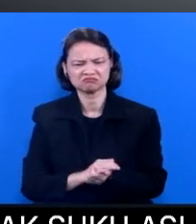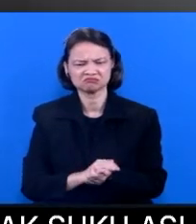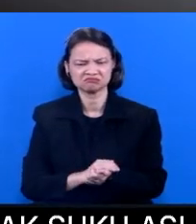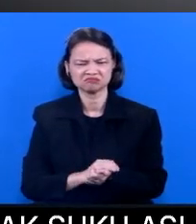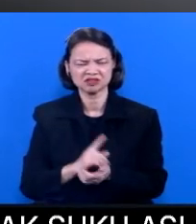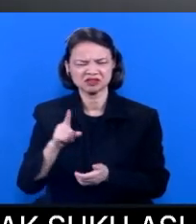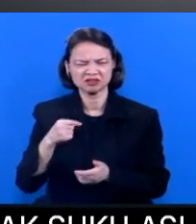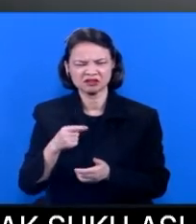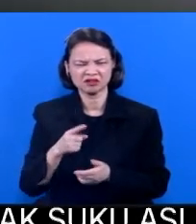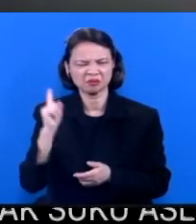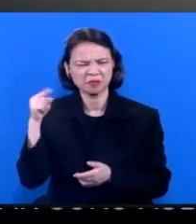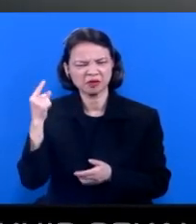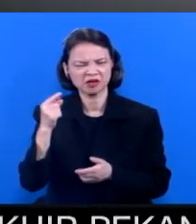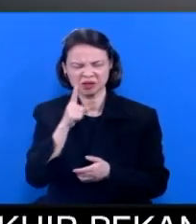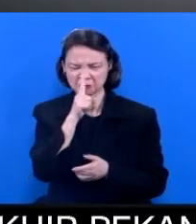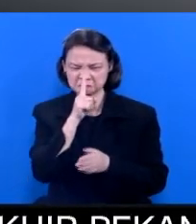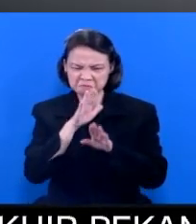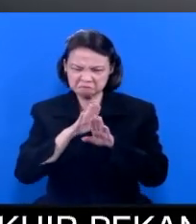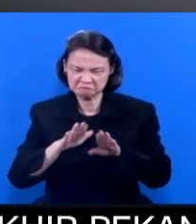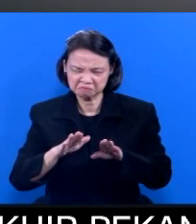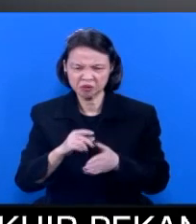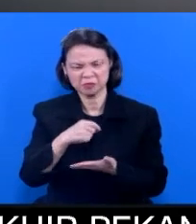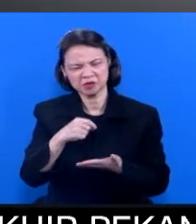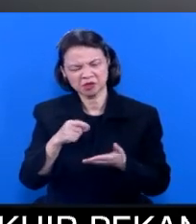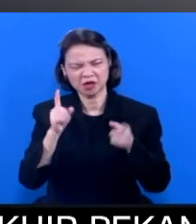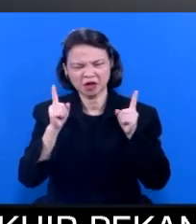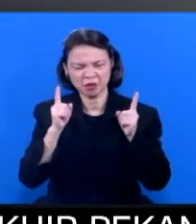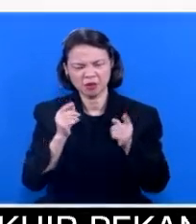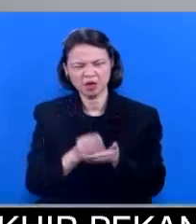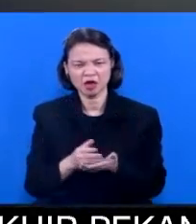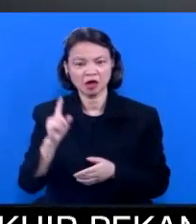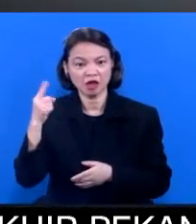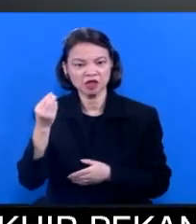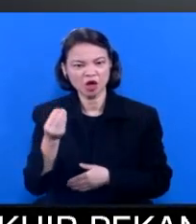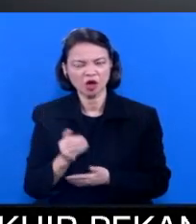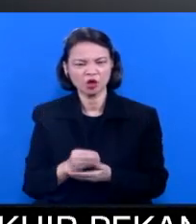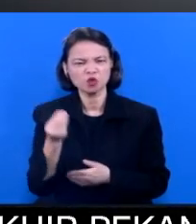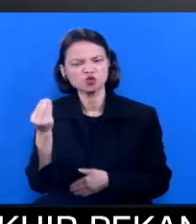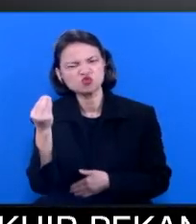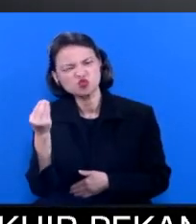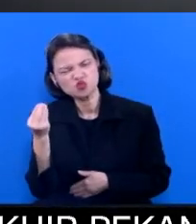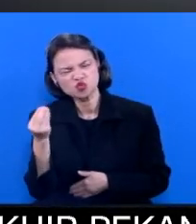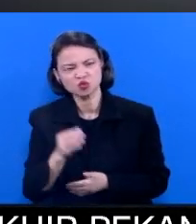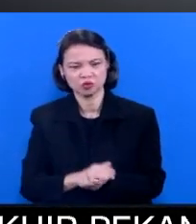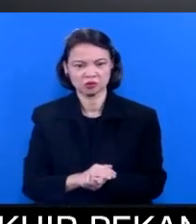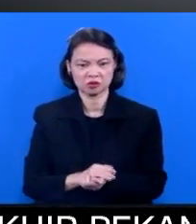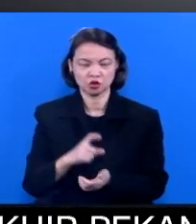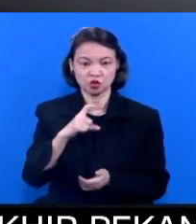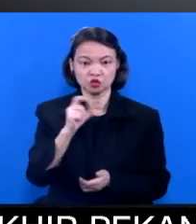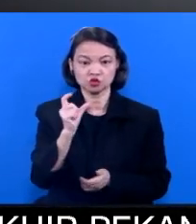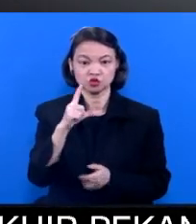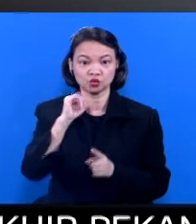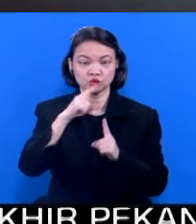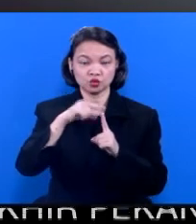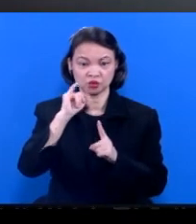sangat-sangat pasif itu dari Kemenag ataupun dari kita nunggu-nunggu gitu. Saya ini perlu cuti, enggak sebulan sebelumnya gitu kan,